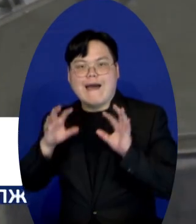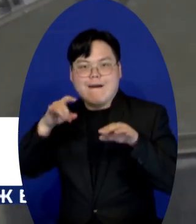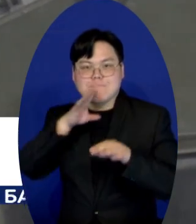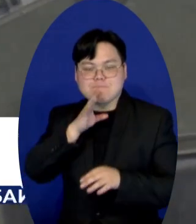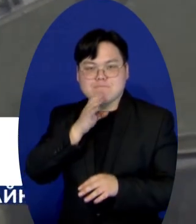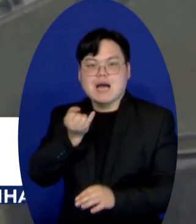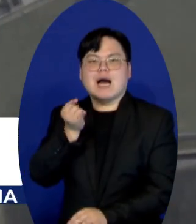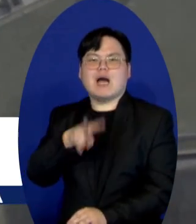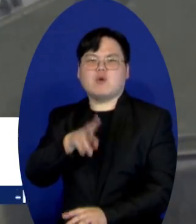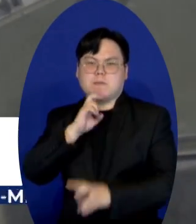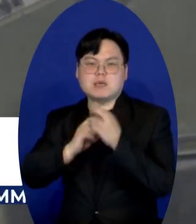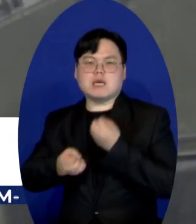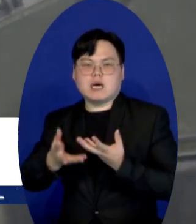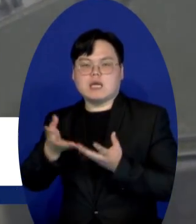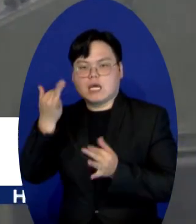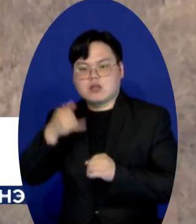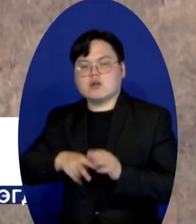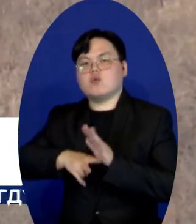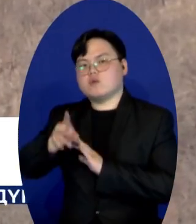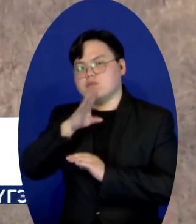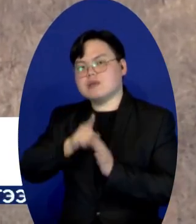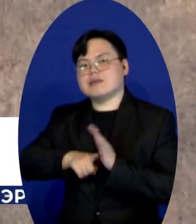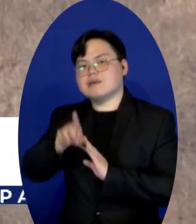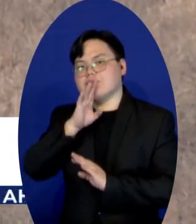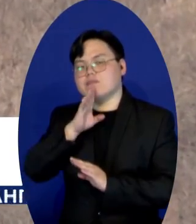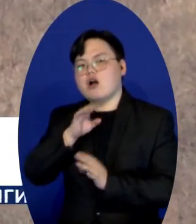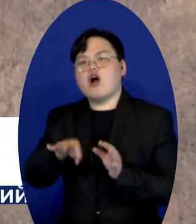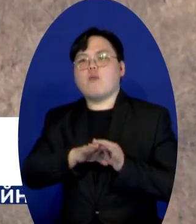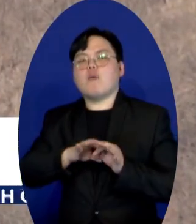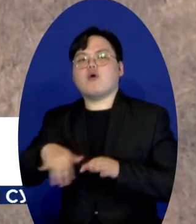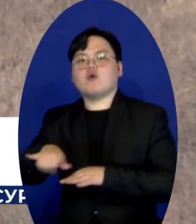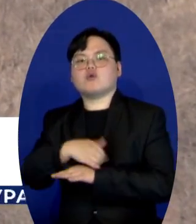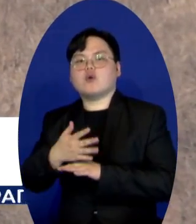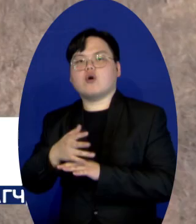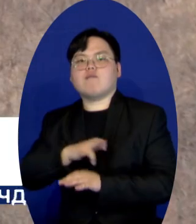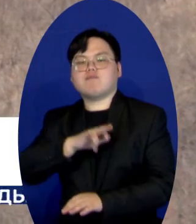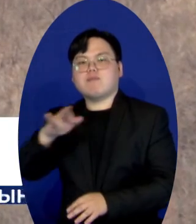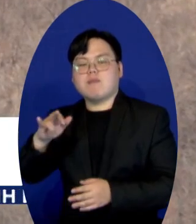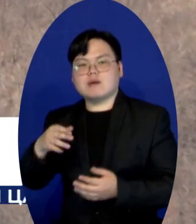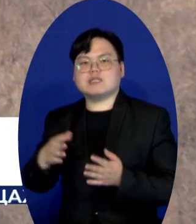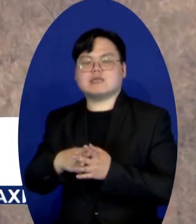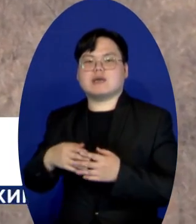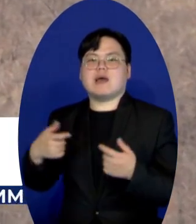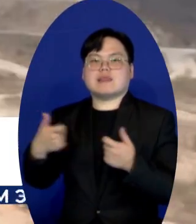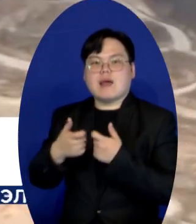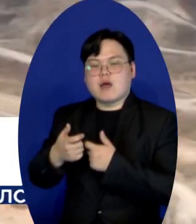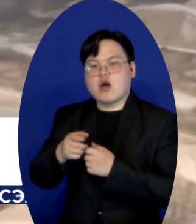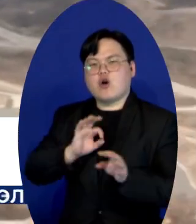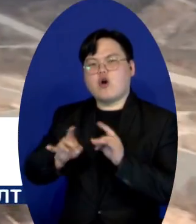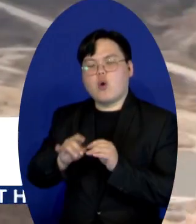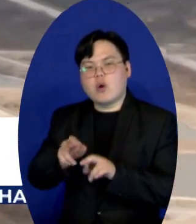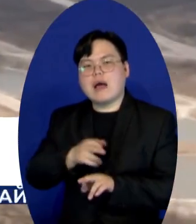нэмэгдээд байгаа үед энэ сургуулилт болох гэж байгааг хэвлэлд онцолж байна. Холбоотой улсуудын нисэх онгоц байлдааны хөлгүүд танкуд болон хэдэн